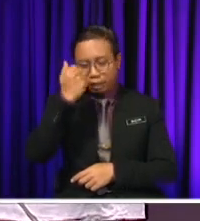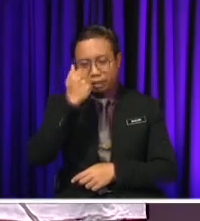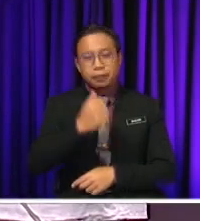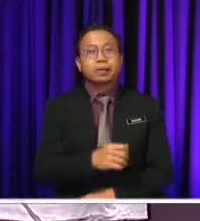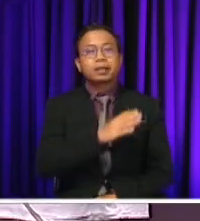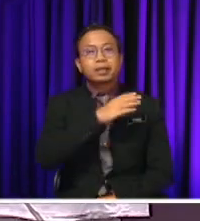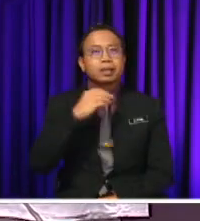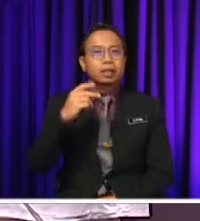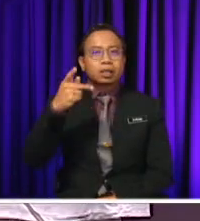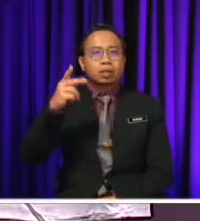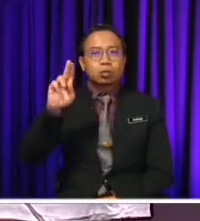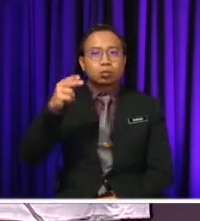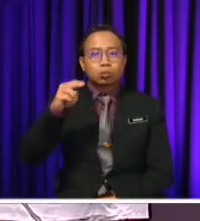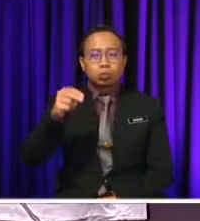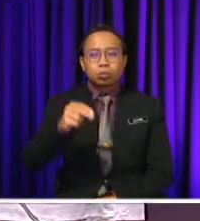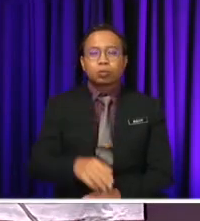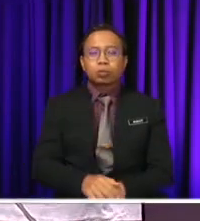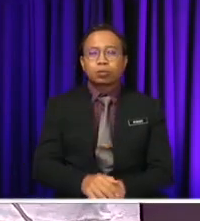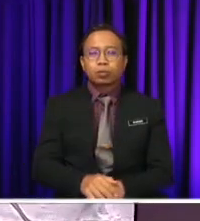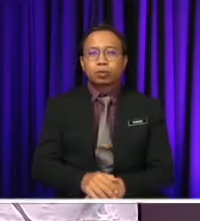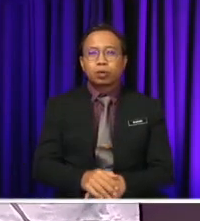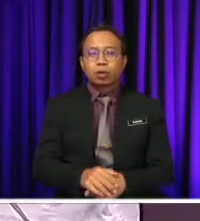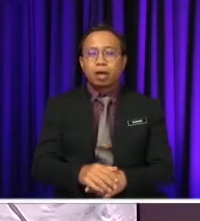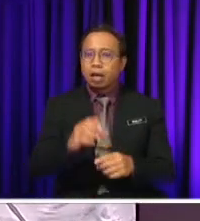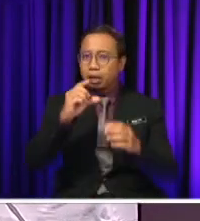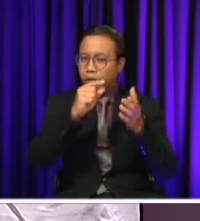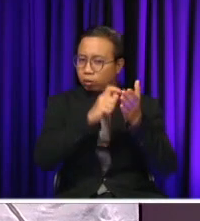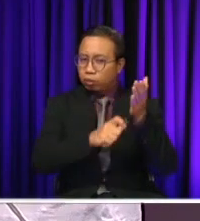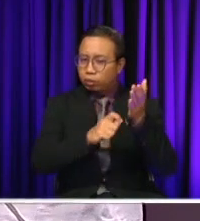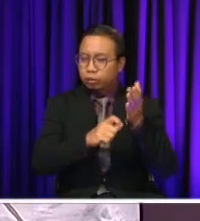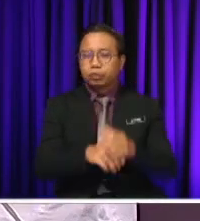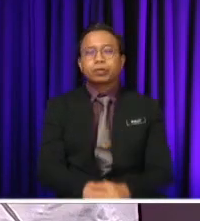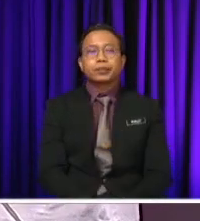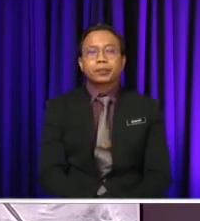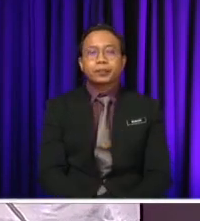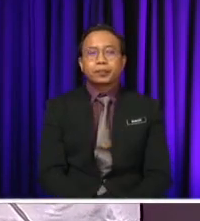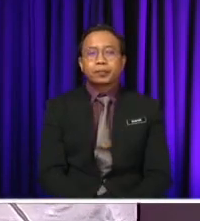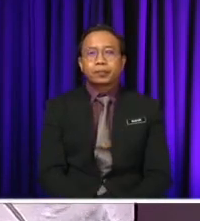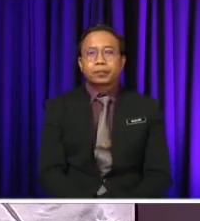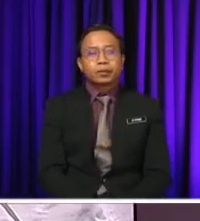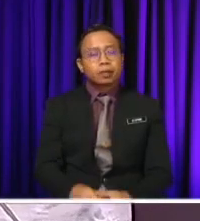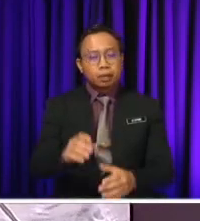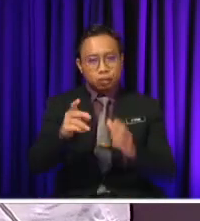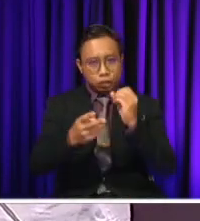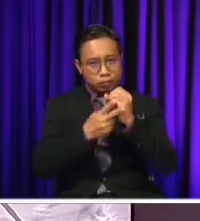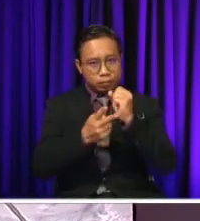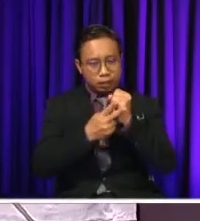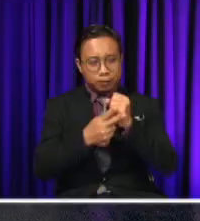kuku lepas studio yang paling penting cost dia menjimatkan